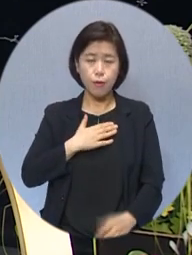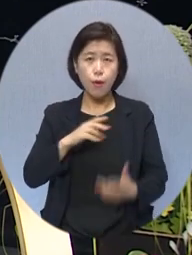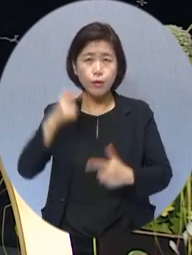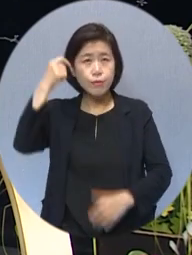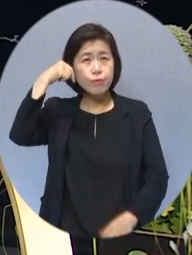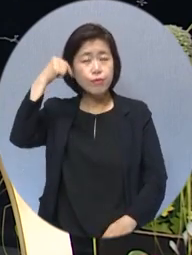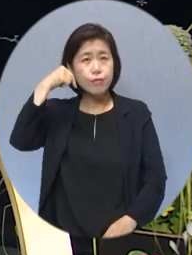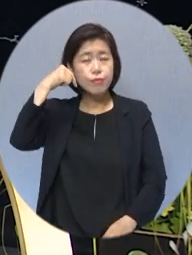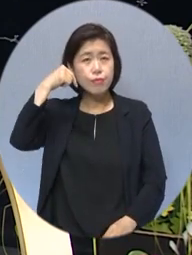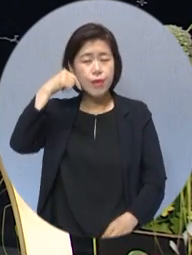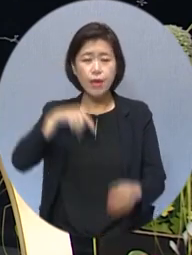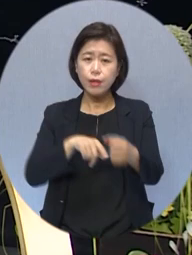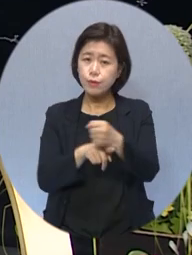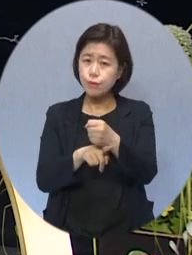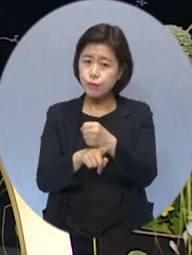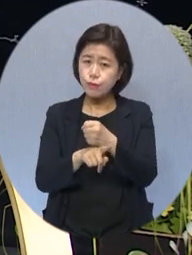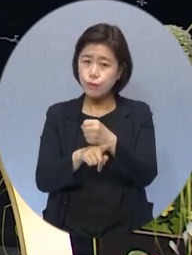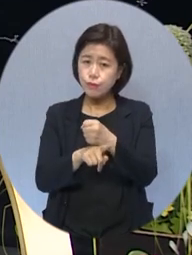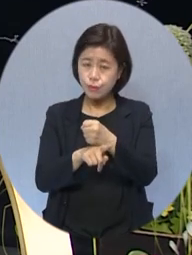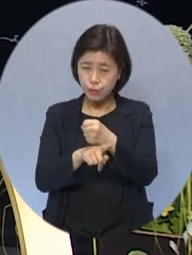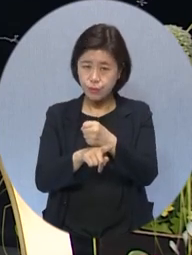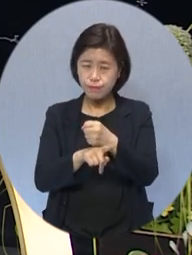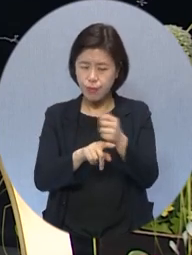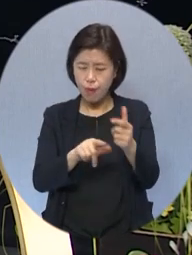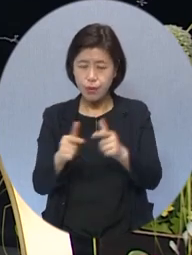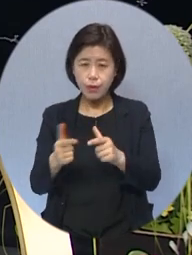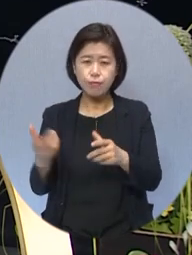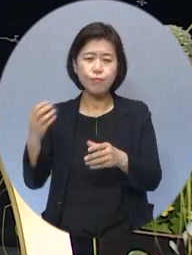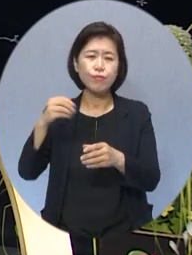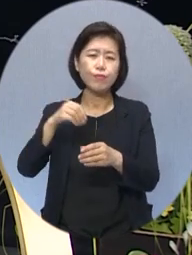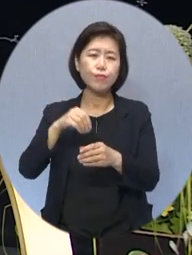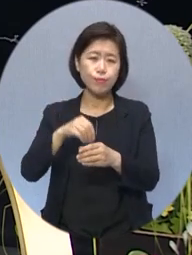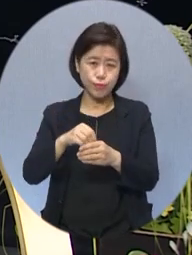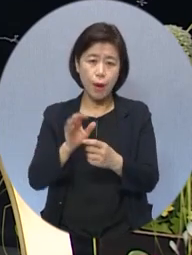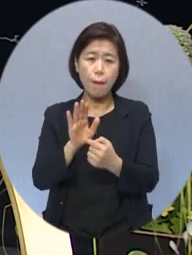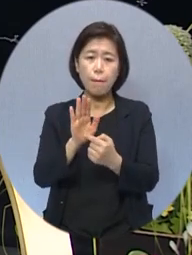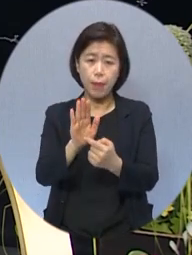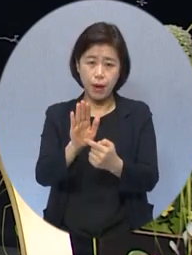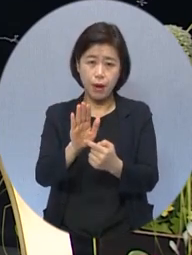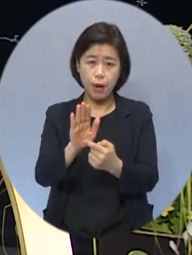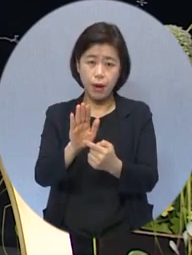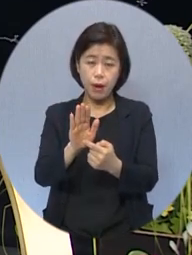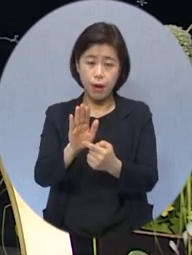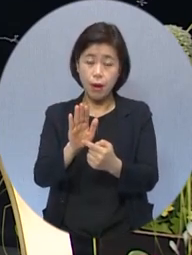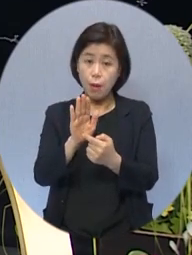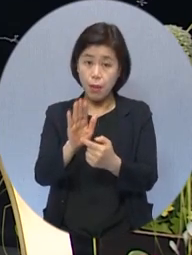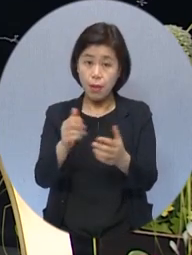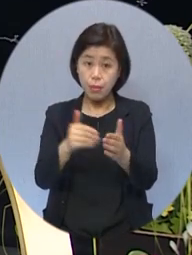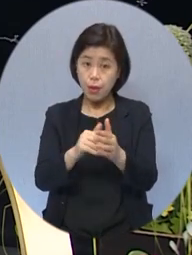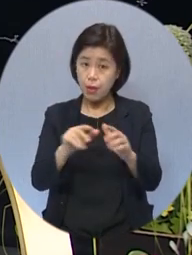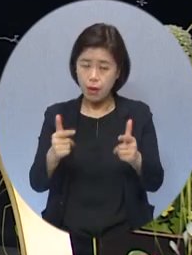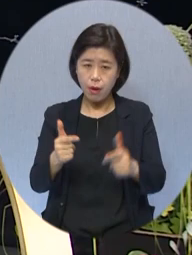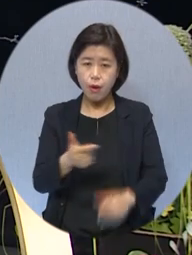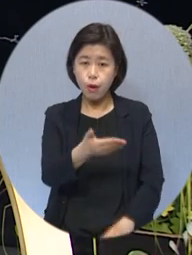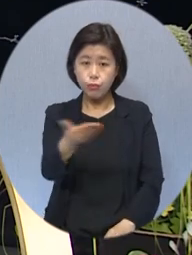등을 독자들로부터 이미 경험한 느낌으로 인정받아야만